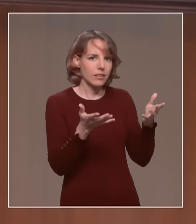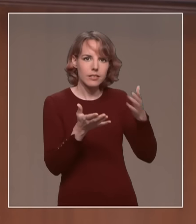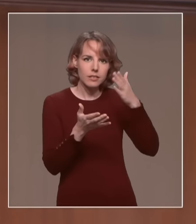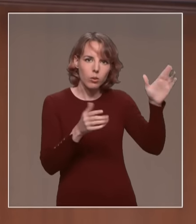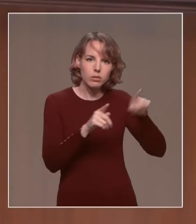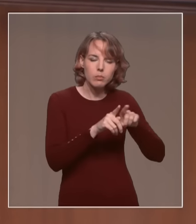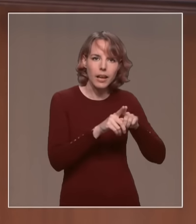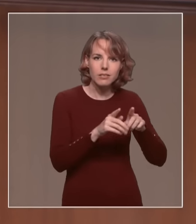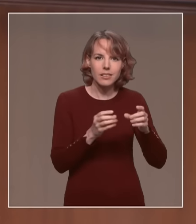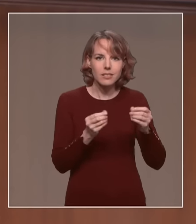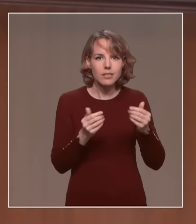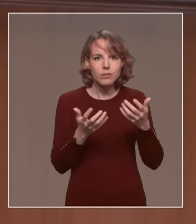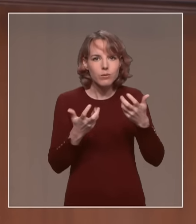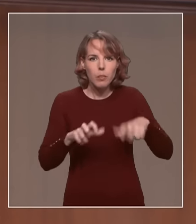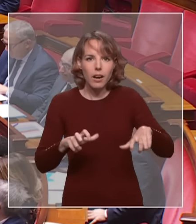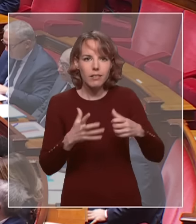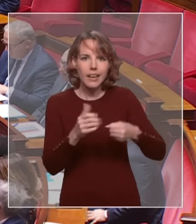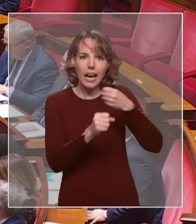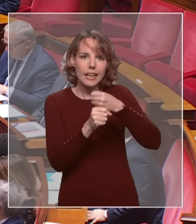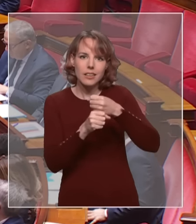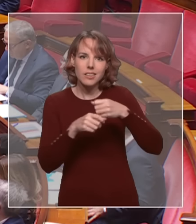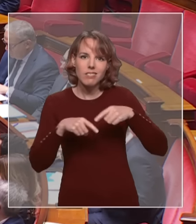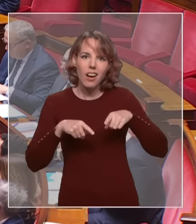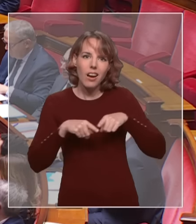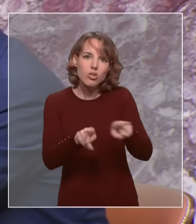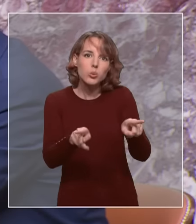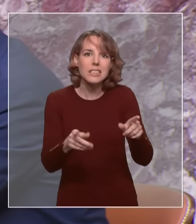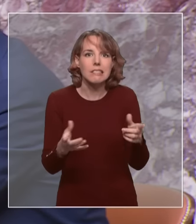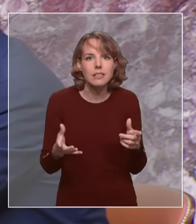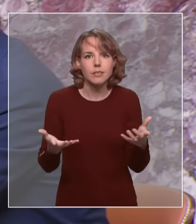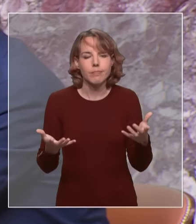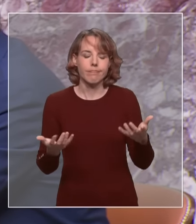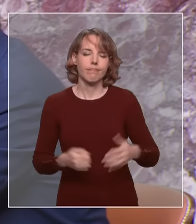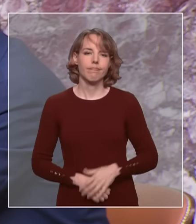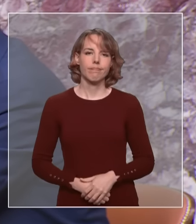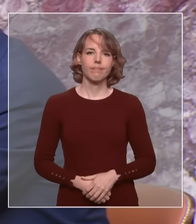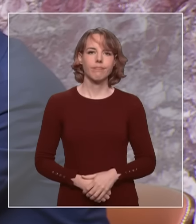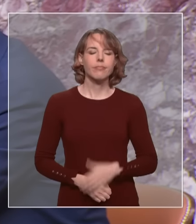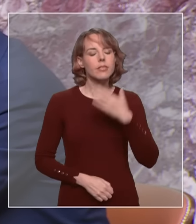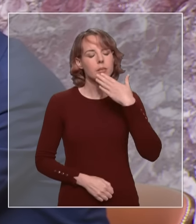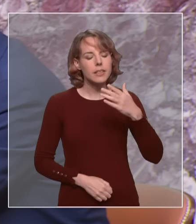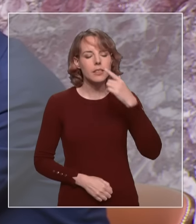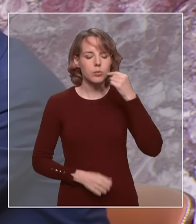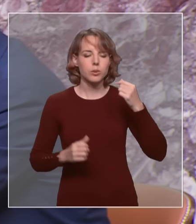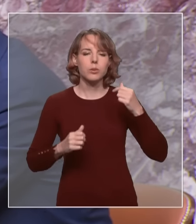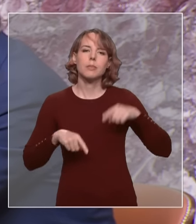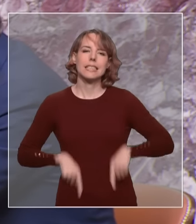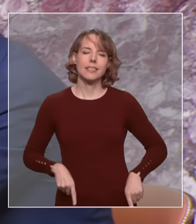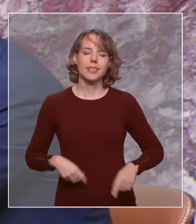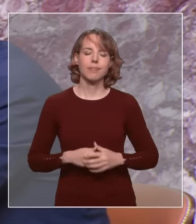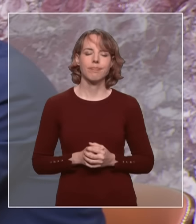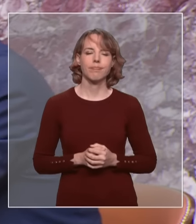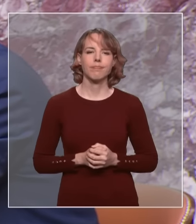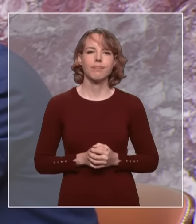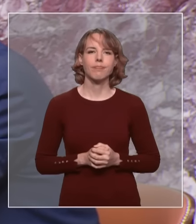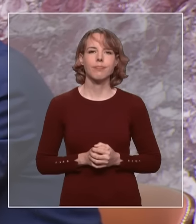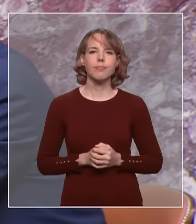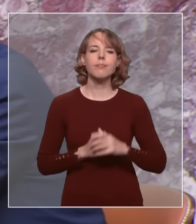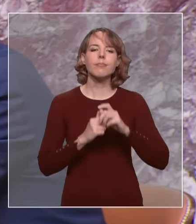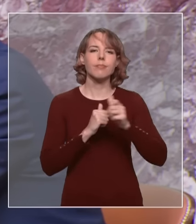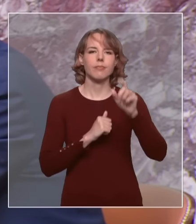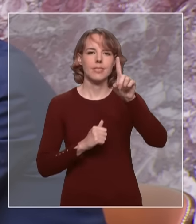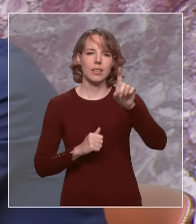l'histoire par une autre injustice. Merci beaucoup, Monsieur le Ministre. La parole est à Monsieur Stéphane Viry